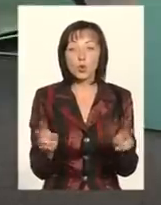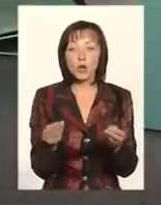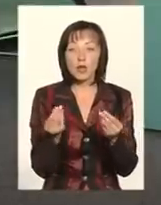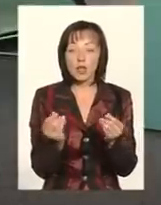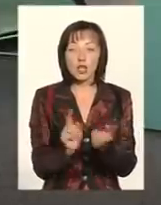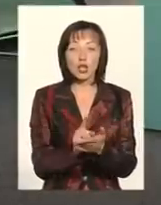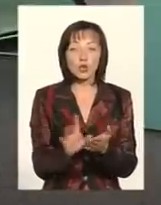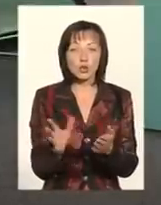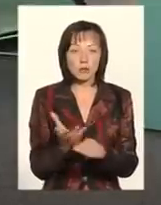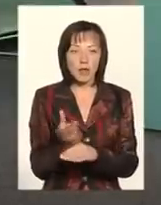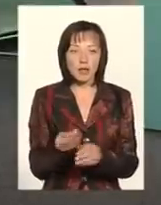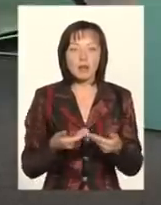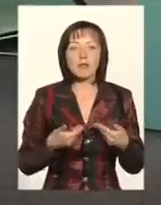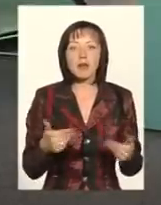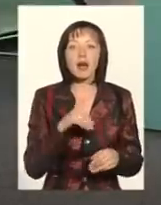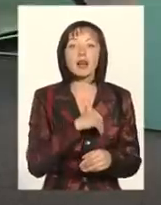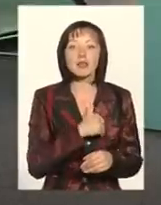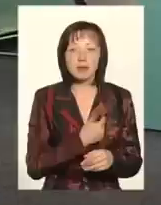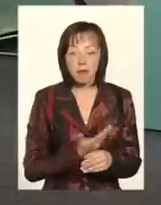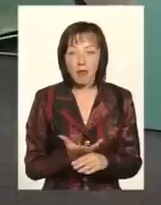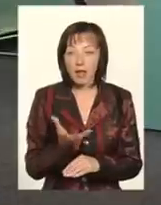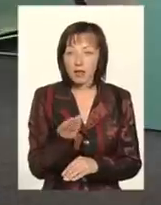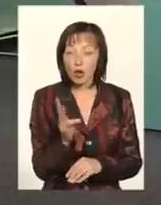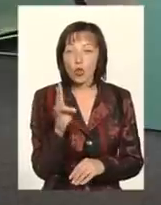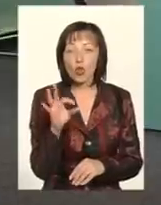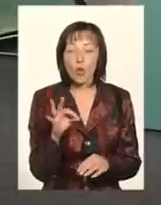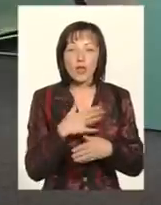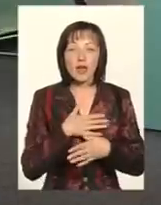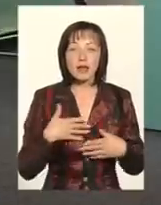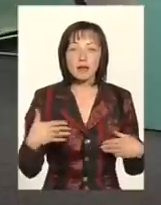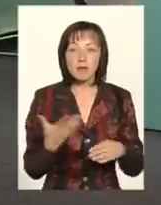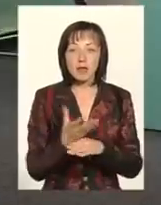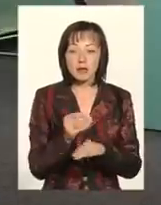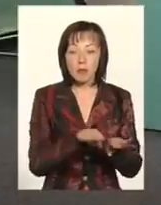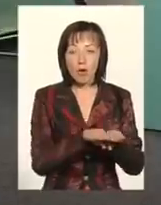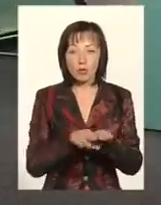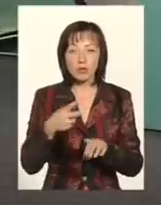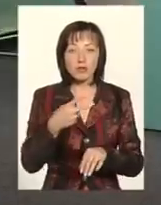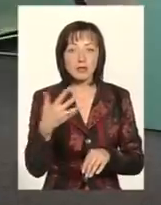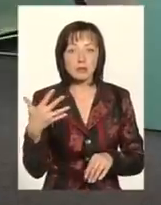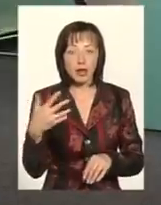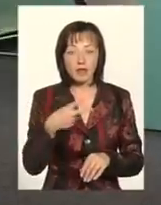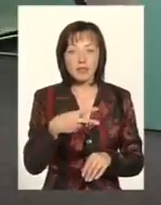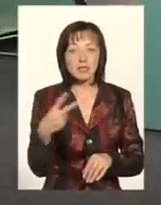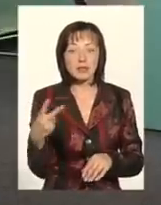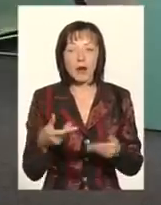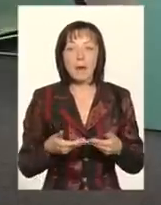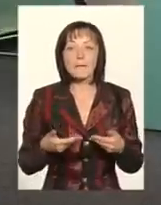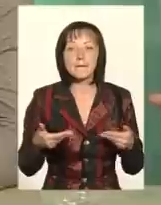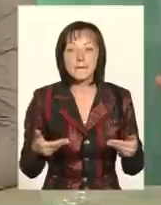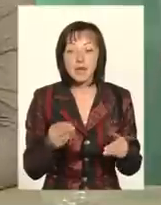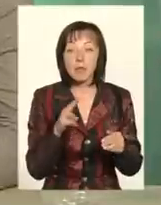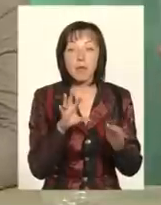Не должен мы хотим платитьно Мы не хотим платить по курсу 2522 мы